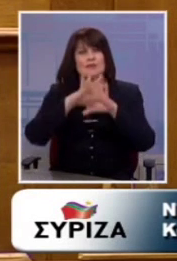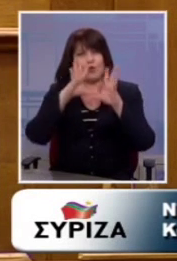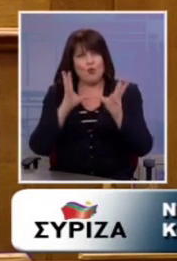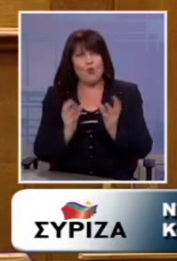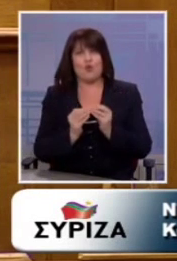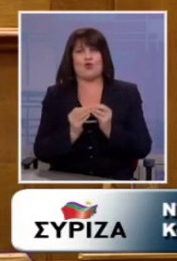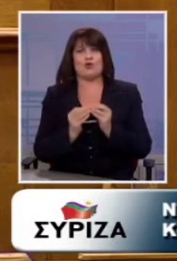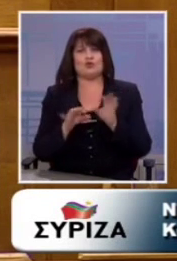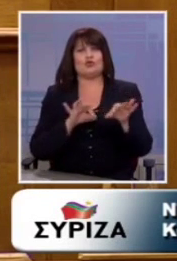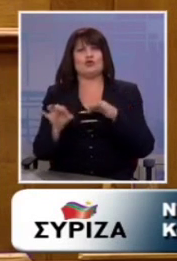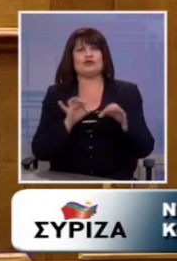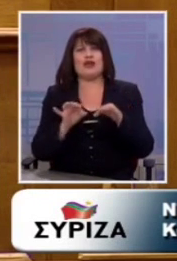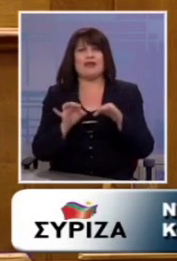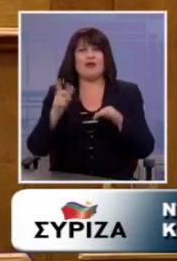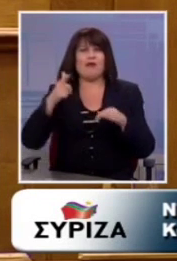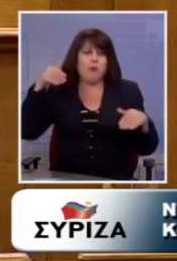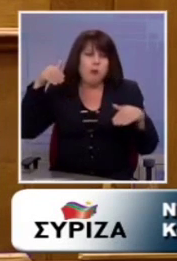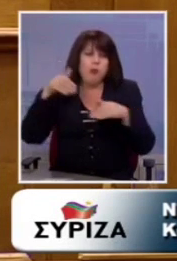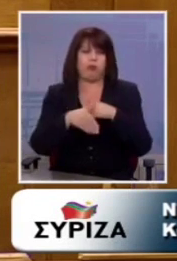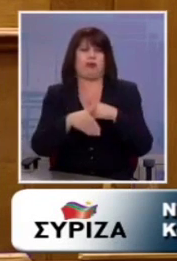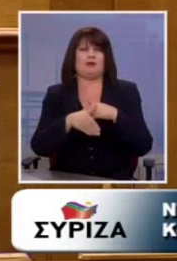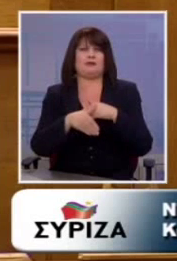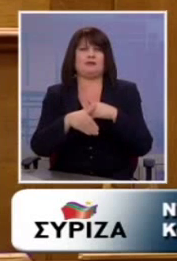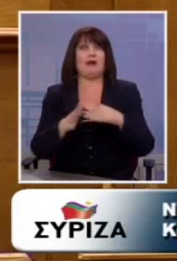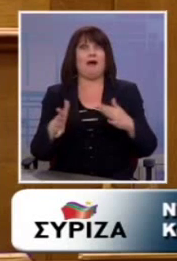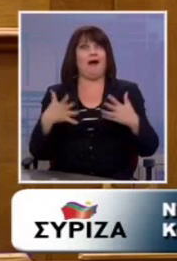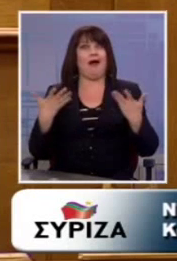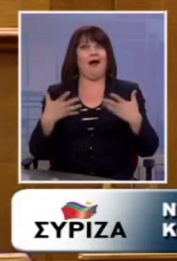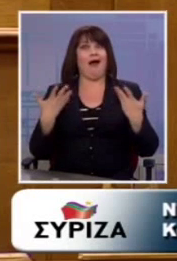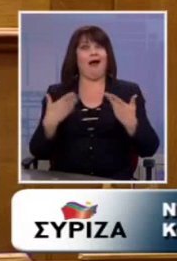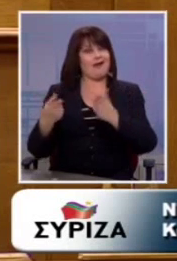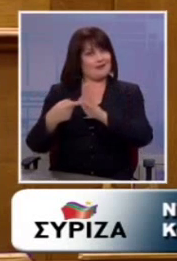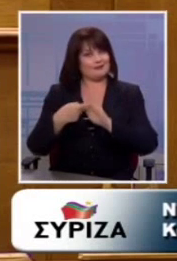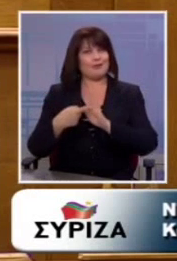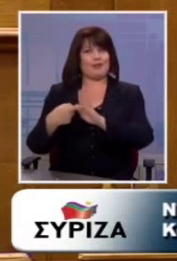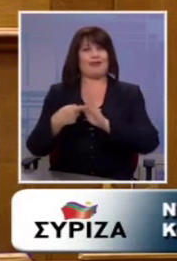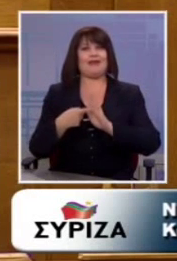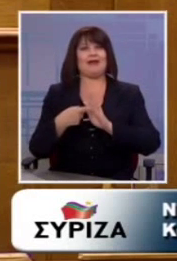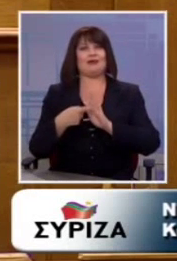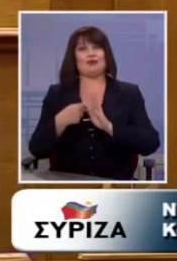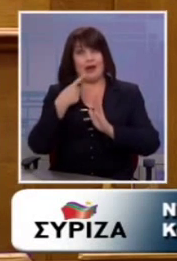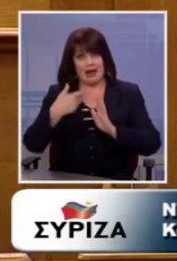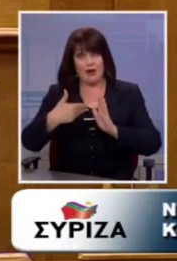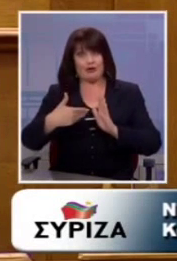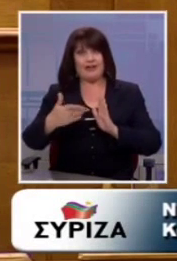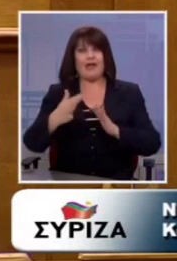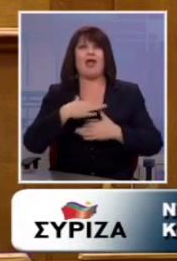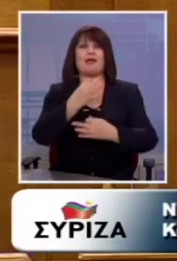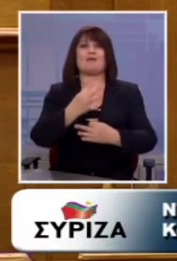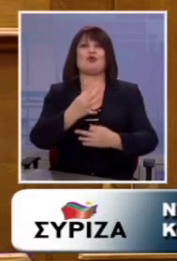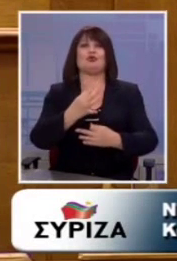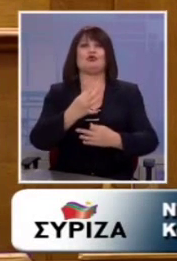ολοκληρωτικό σχέδιο χρεοκοπίας, όπως με μεγάλη χαρά το παρουσιάζουν, το προλέγουν οι εκπρόσωποι